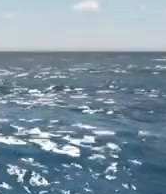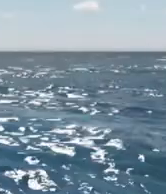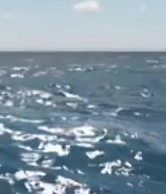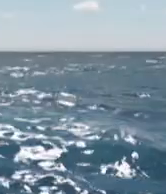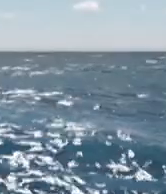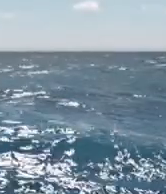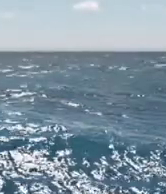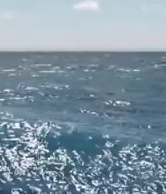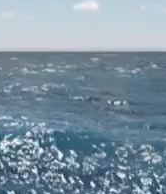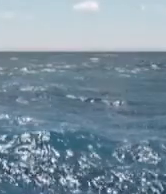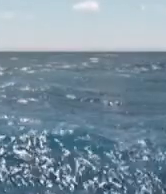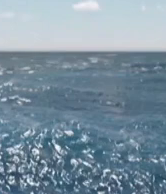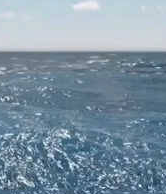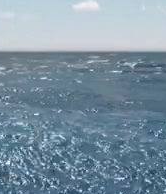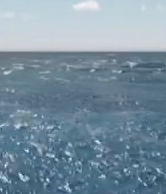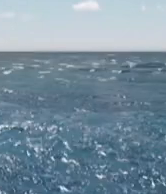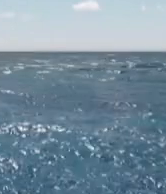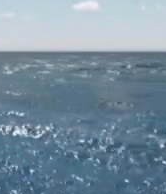kekal bersama